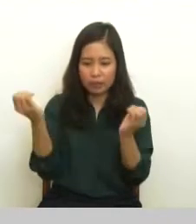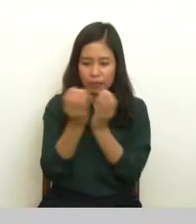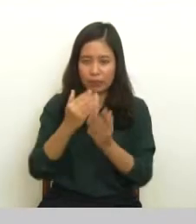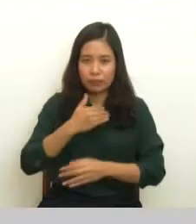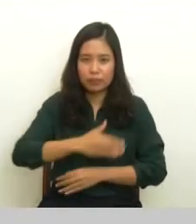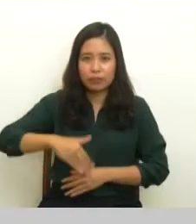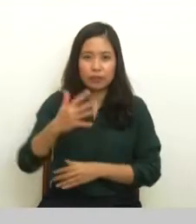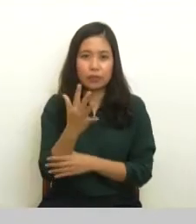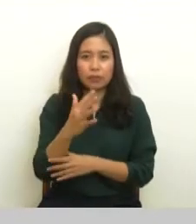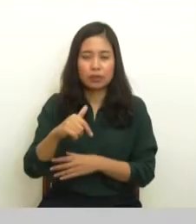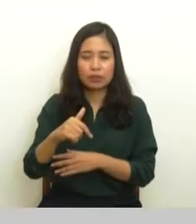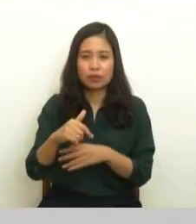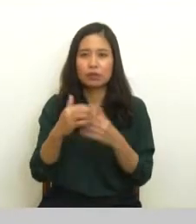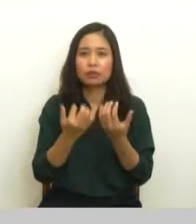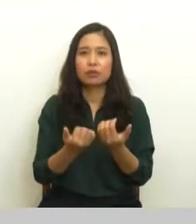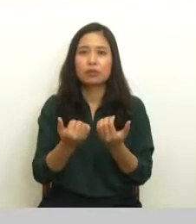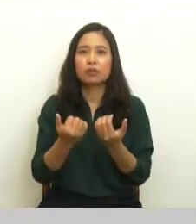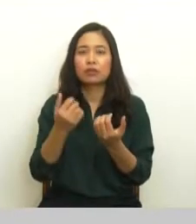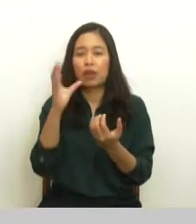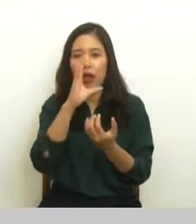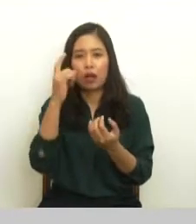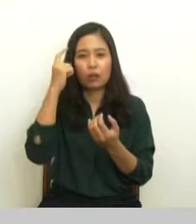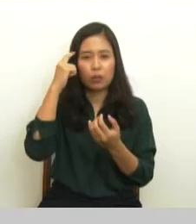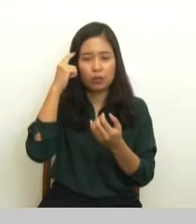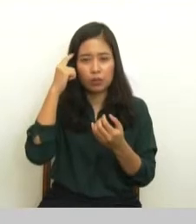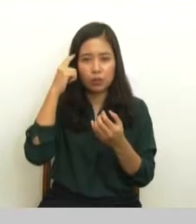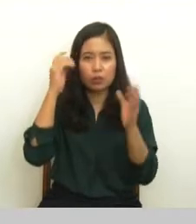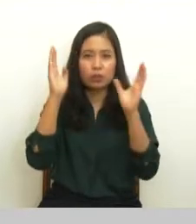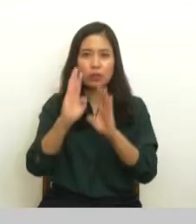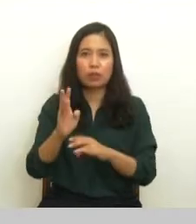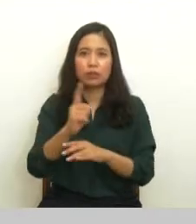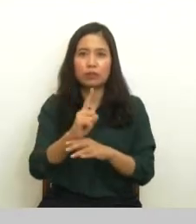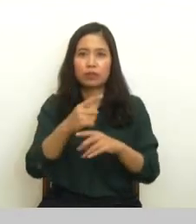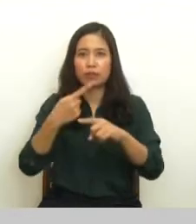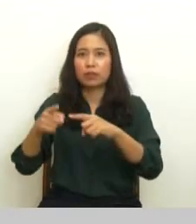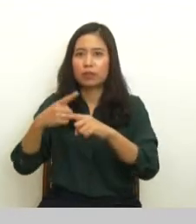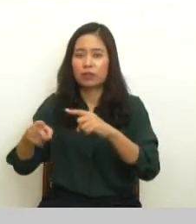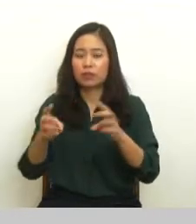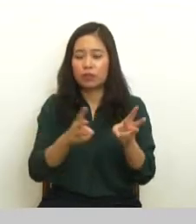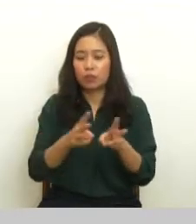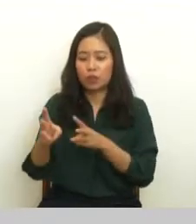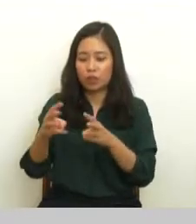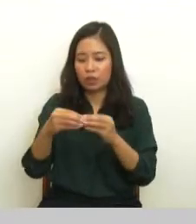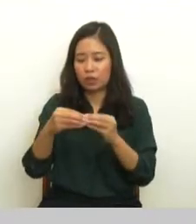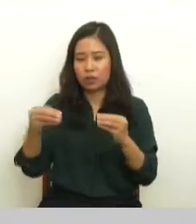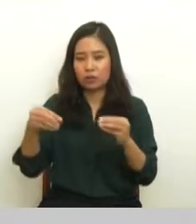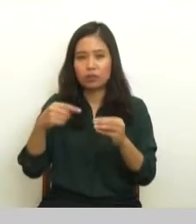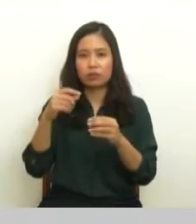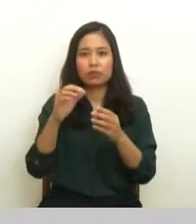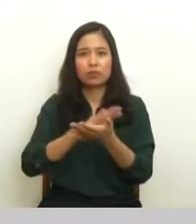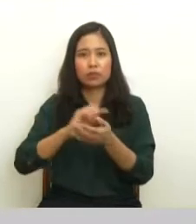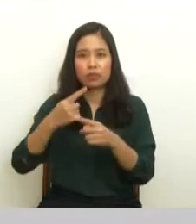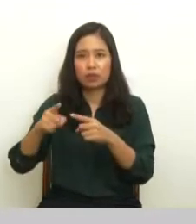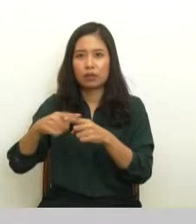ีการเชิญผู้เชี่ยวชาญมาให้ความรู้ ในเรื่องของพืชวิธีการทำคามสะอาดกลานใบอย่ถูกวิธี